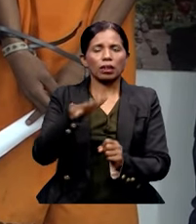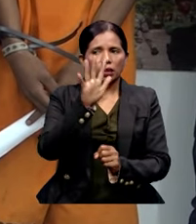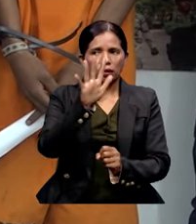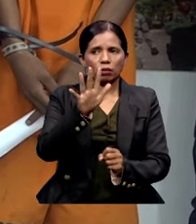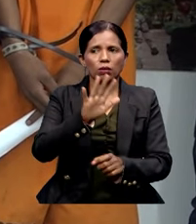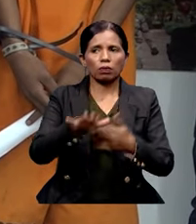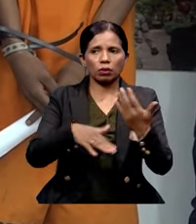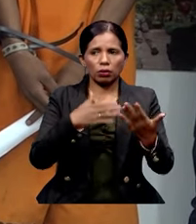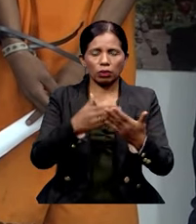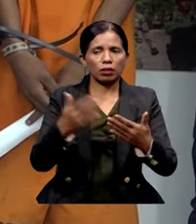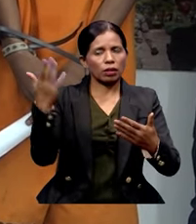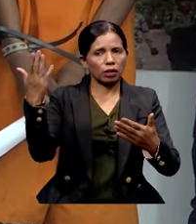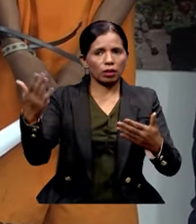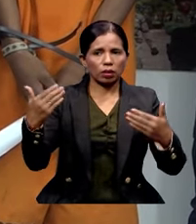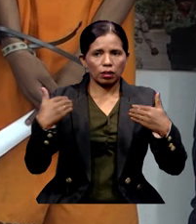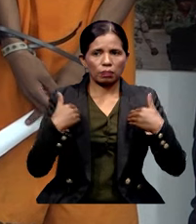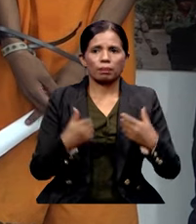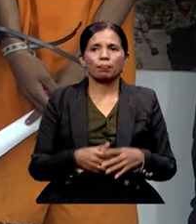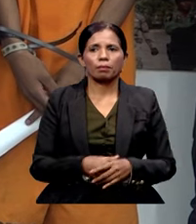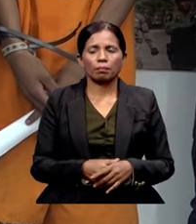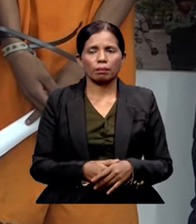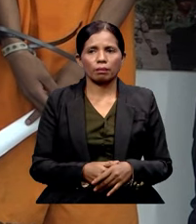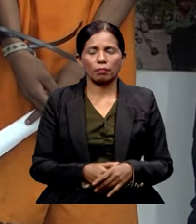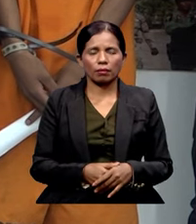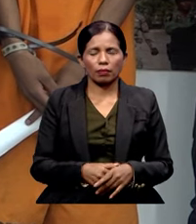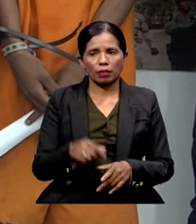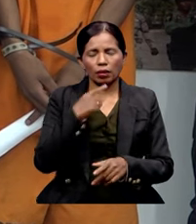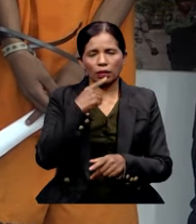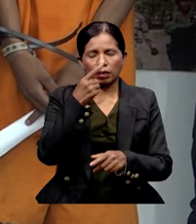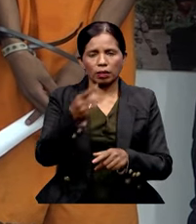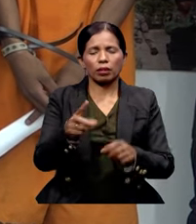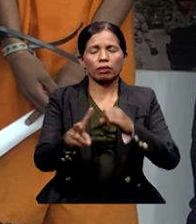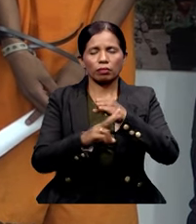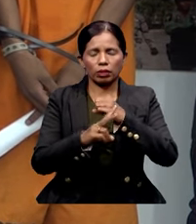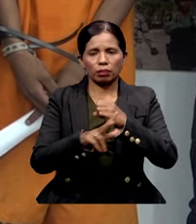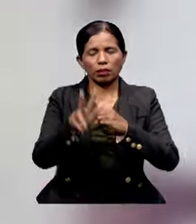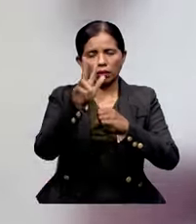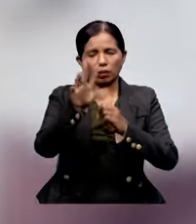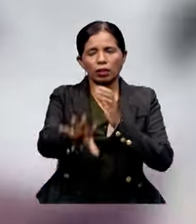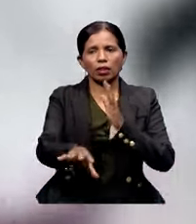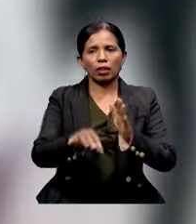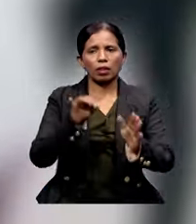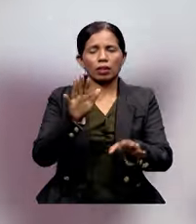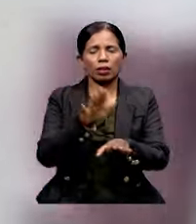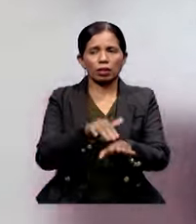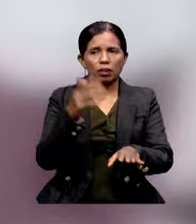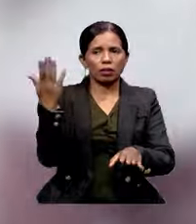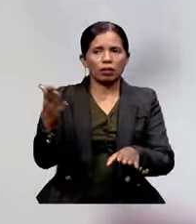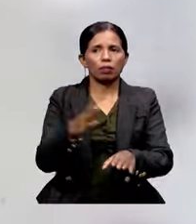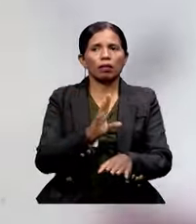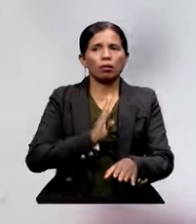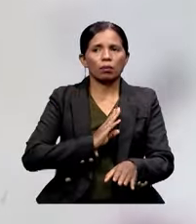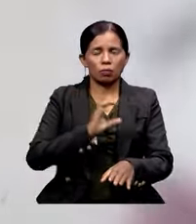hutu hutu i hawana sela detensaun Jong Bela Duzri satutan vitima nang tolu nebe hetan asalta iha saburai